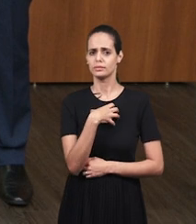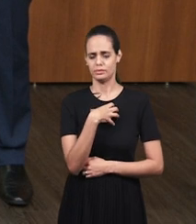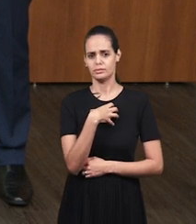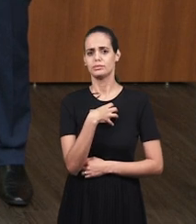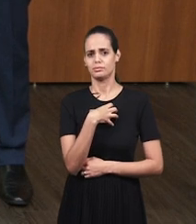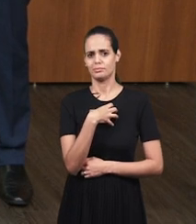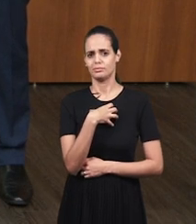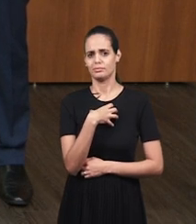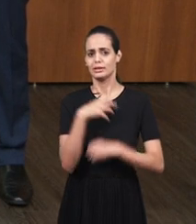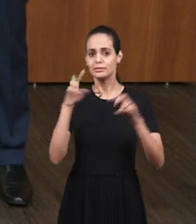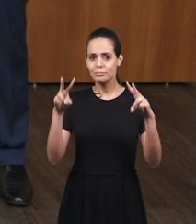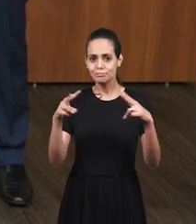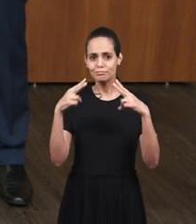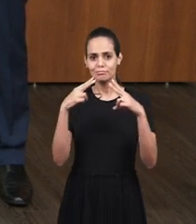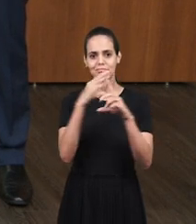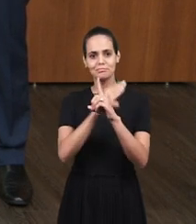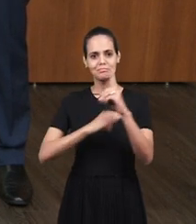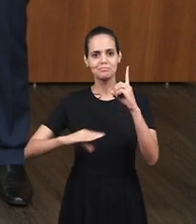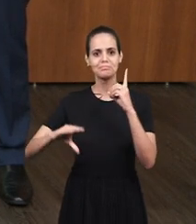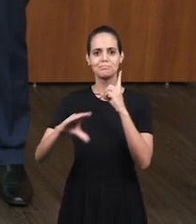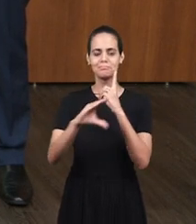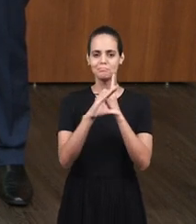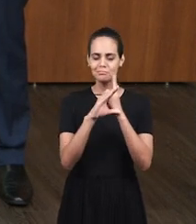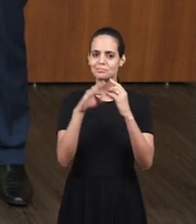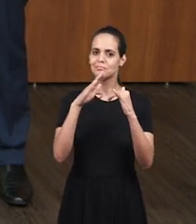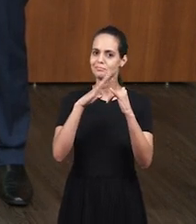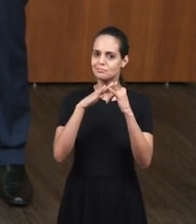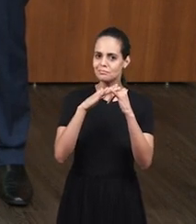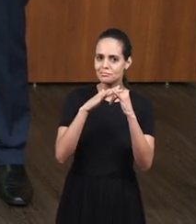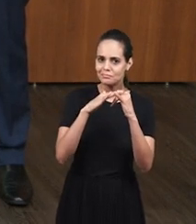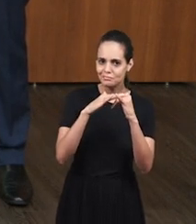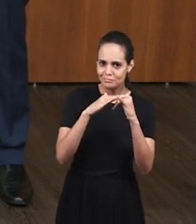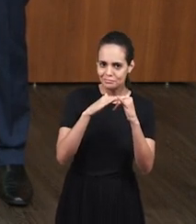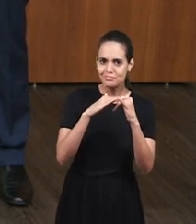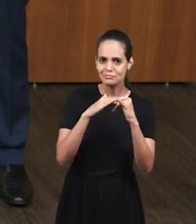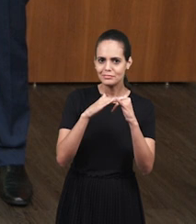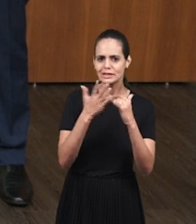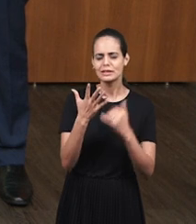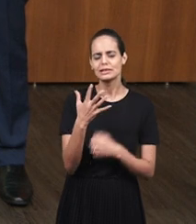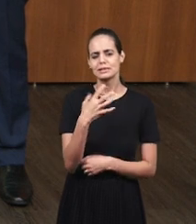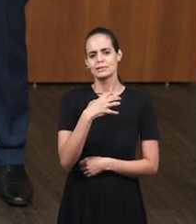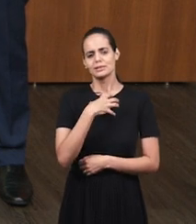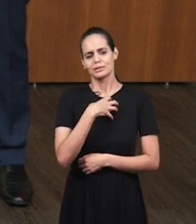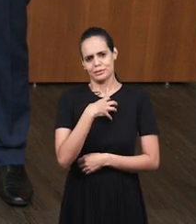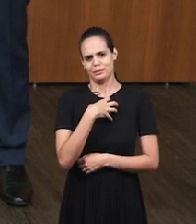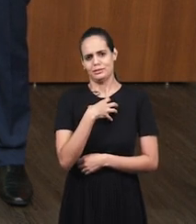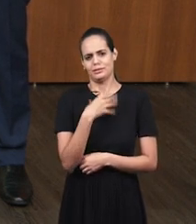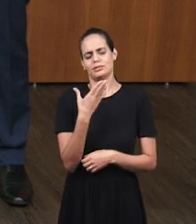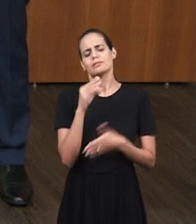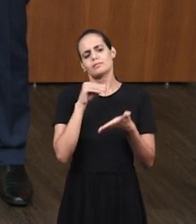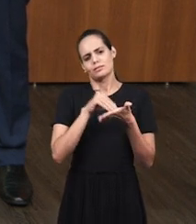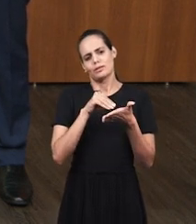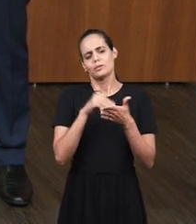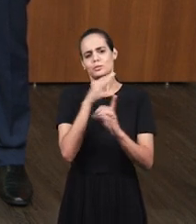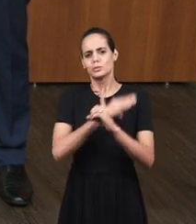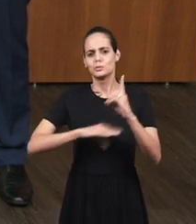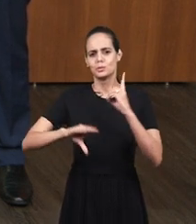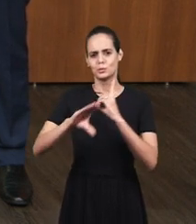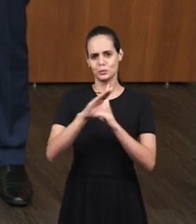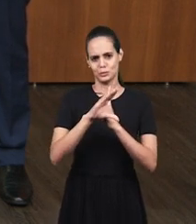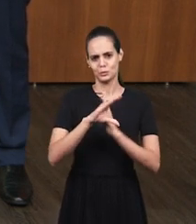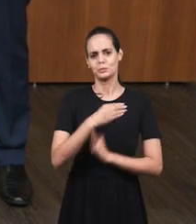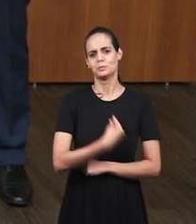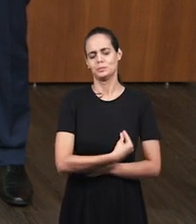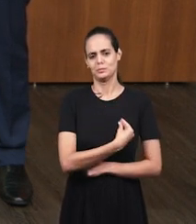autre signe, le Seigneur parle à un enfant. Il habite dans l'état de Bahia. Il assiste les